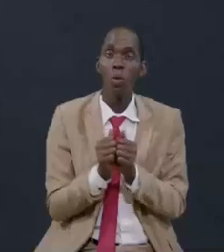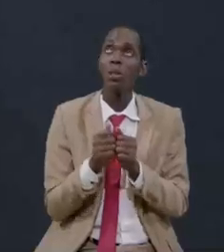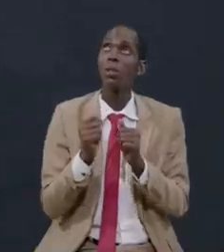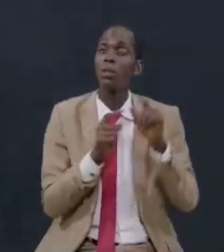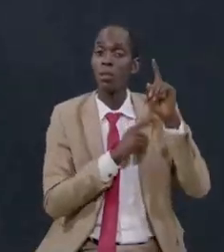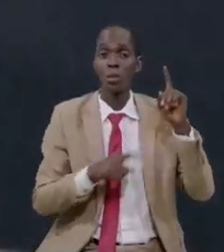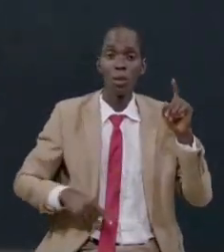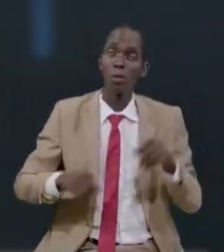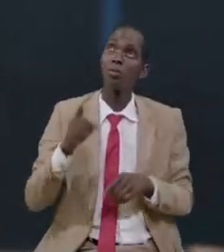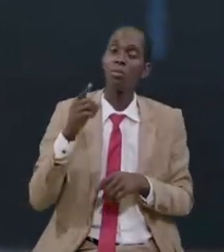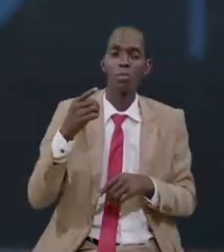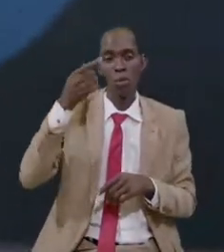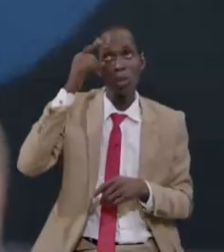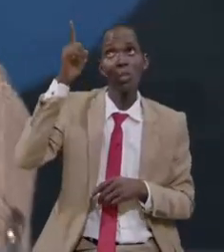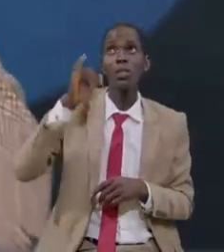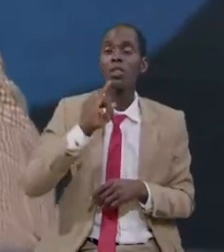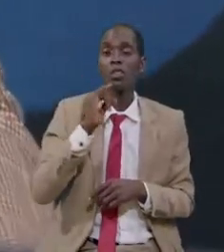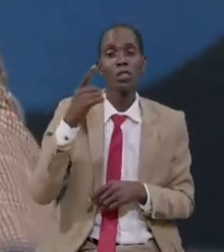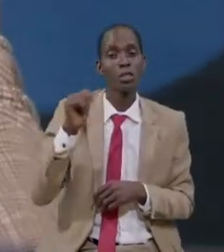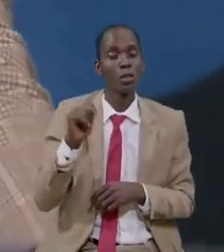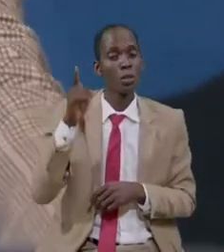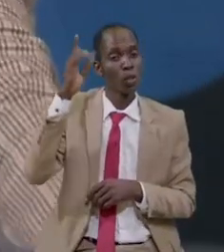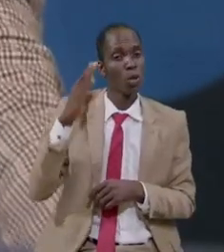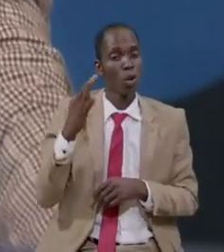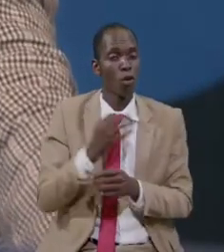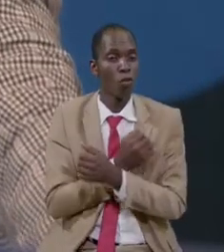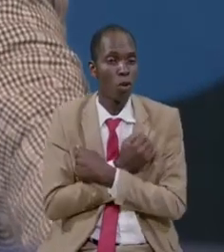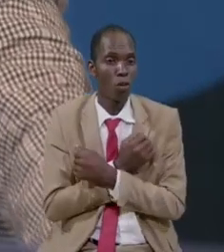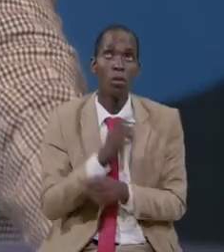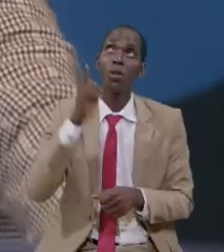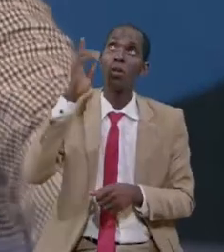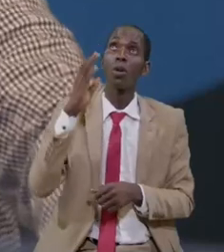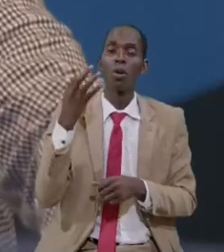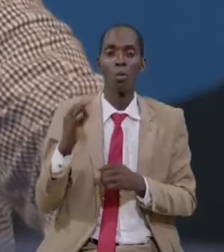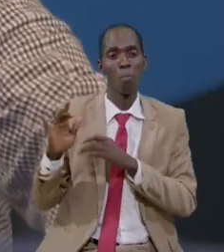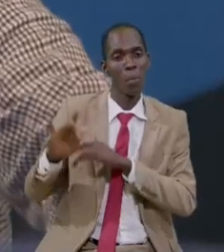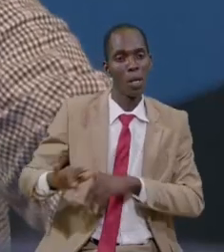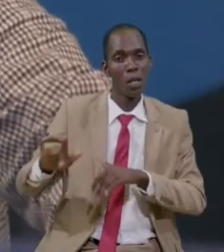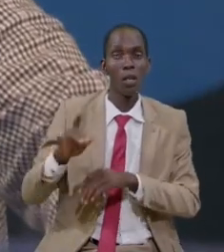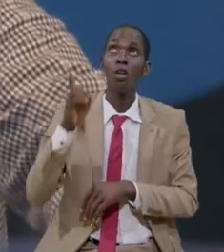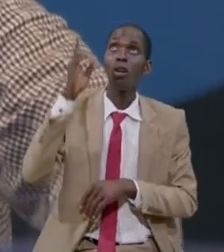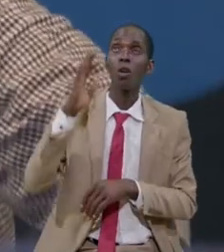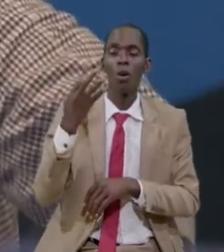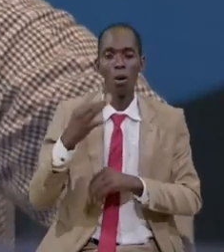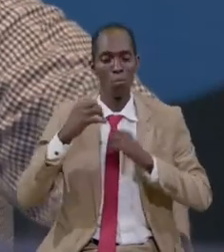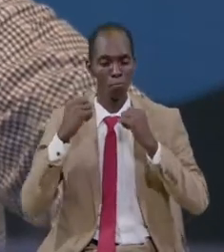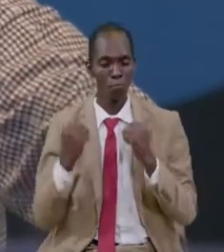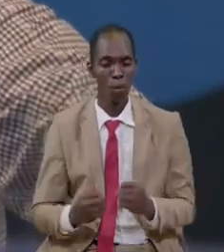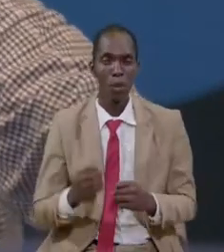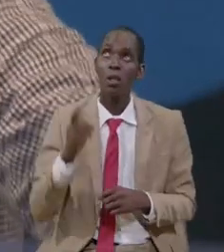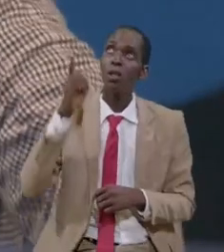le Dieu d'amour, le Dieu de miséricorde, le Dieu de puissance et le Dieu de